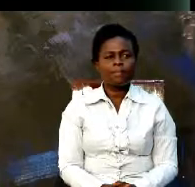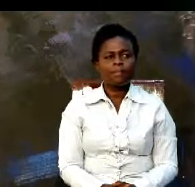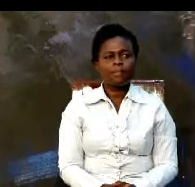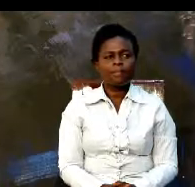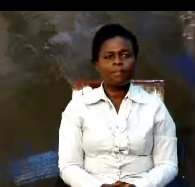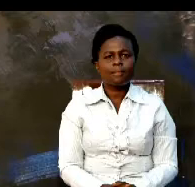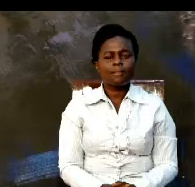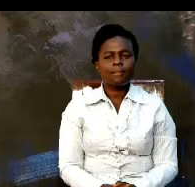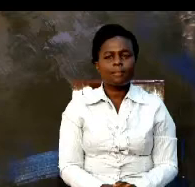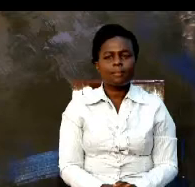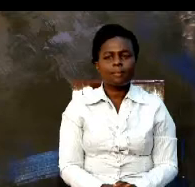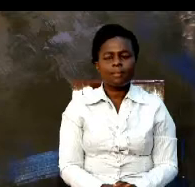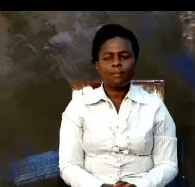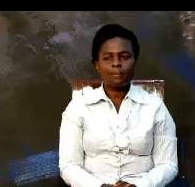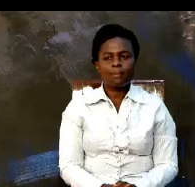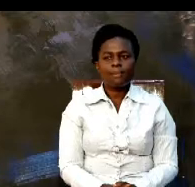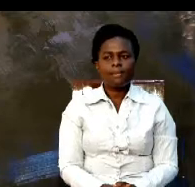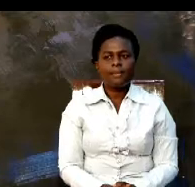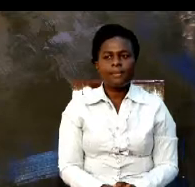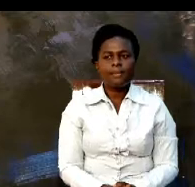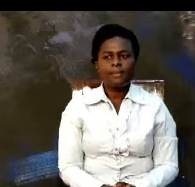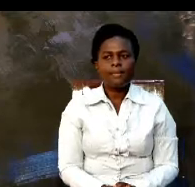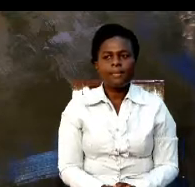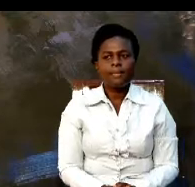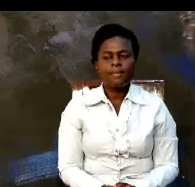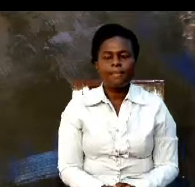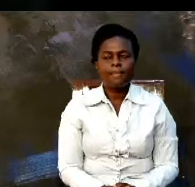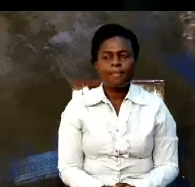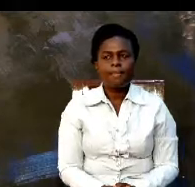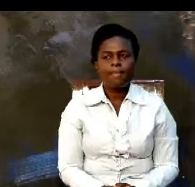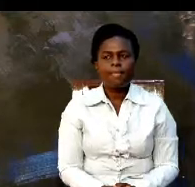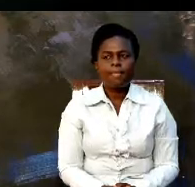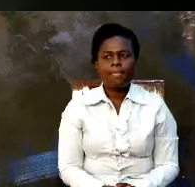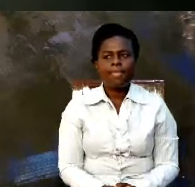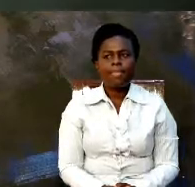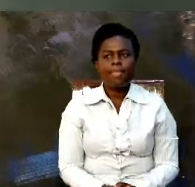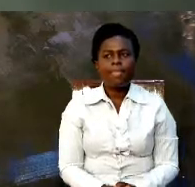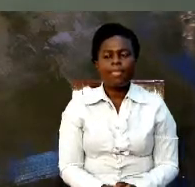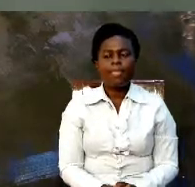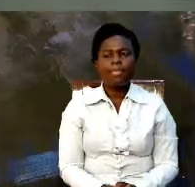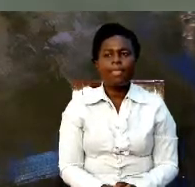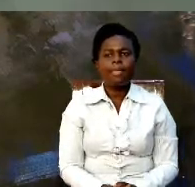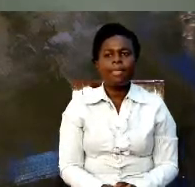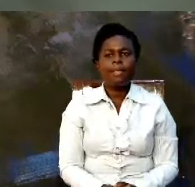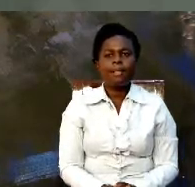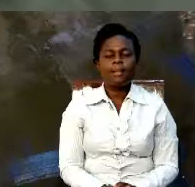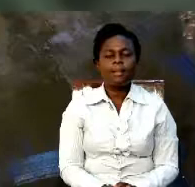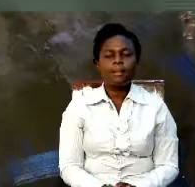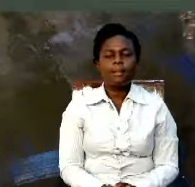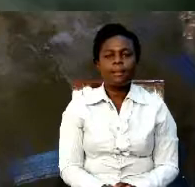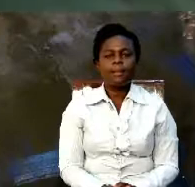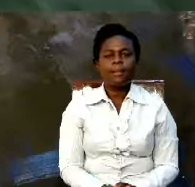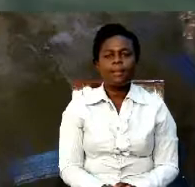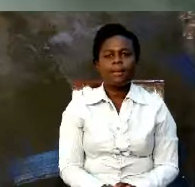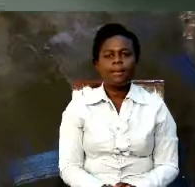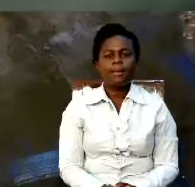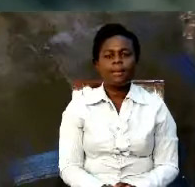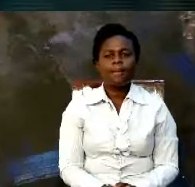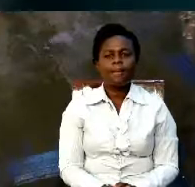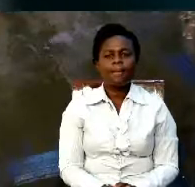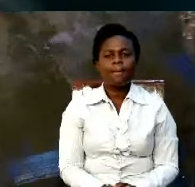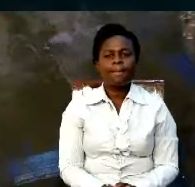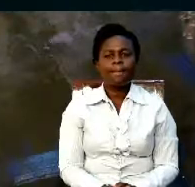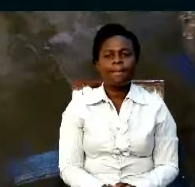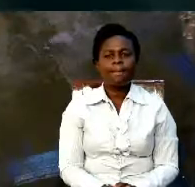Sayari dunia sasa imesafiri takribani miaka 6,000. Kadri umri wake unavyoongezeka ndivyo